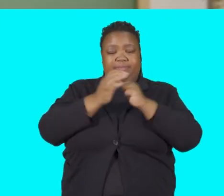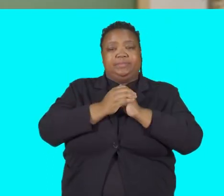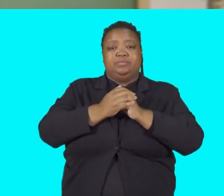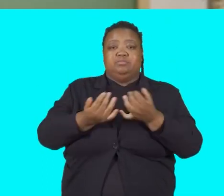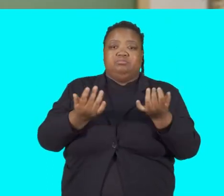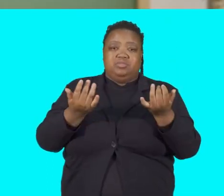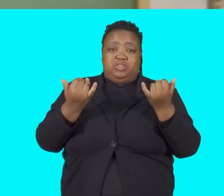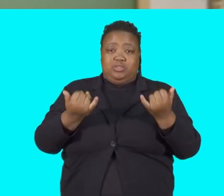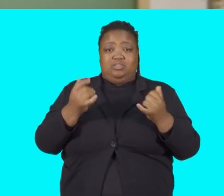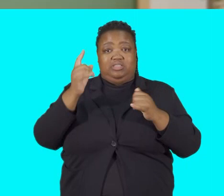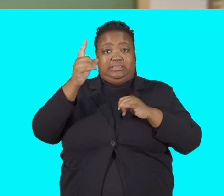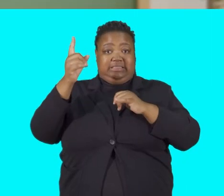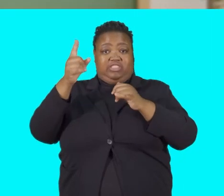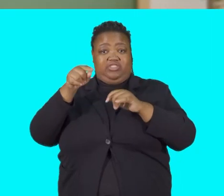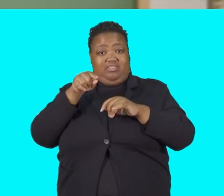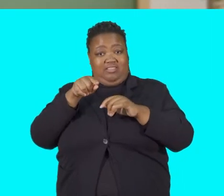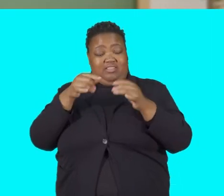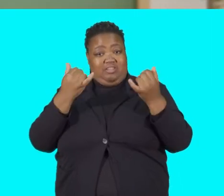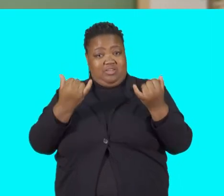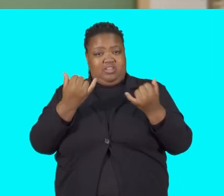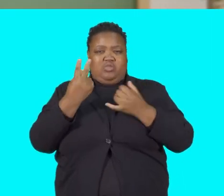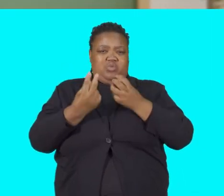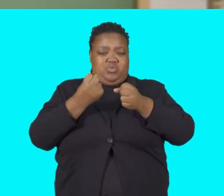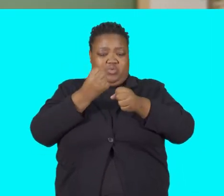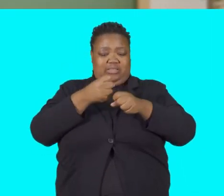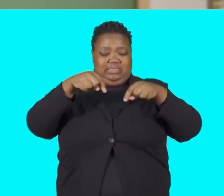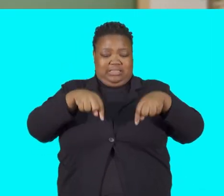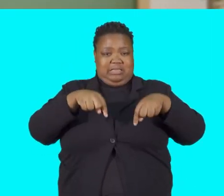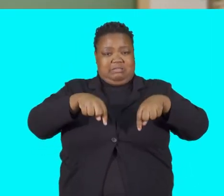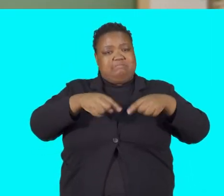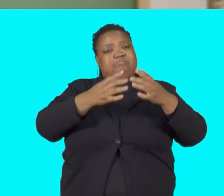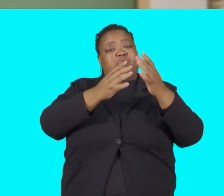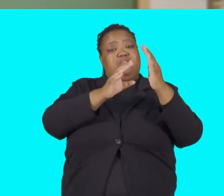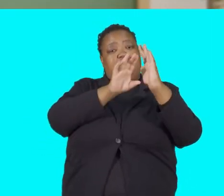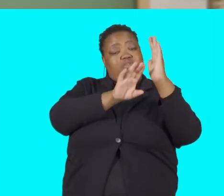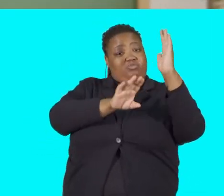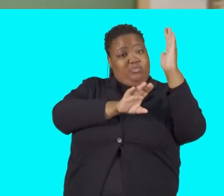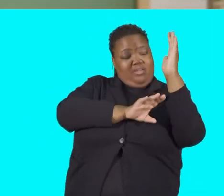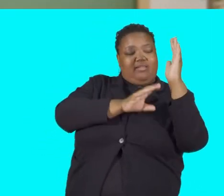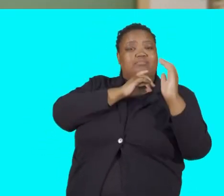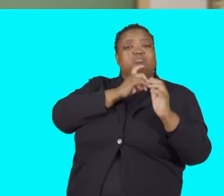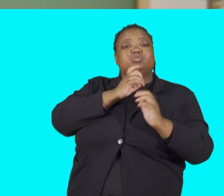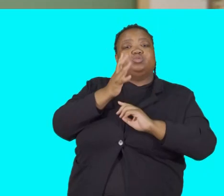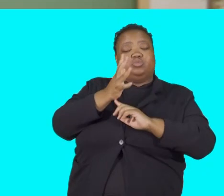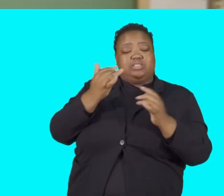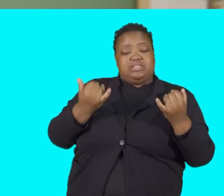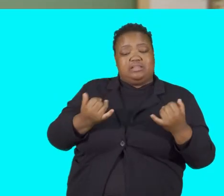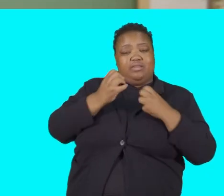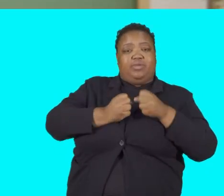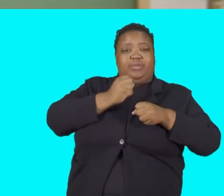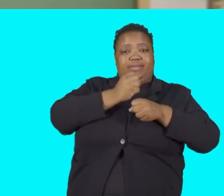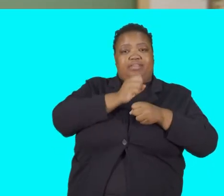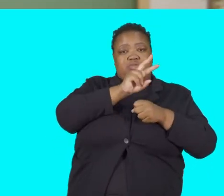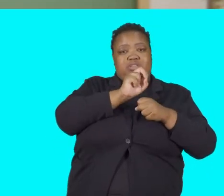siza kusebenza ngale curriculum iminyaka emibini ukutsho oko lo nyaka sikuwo nonyaka olandelayo.